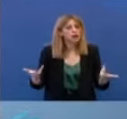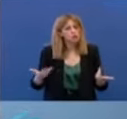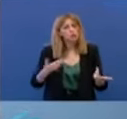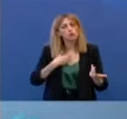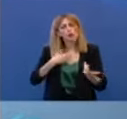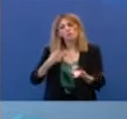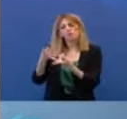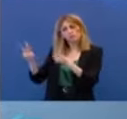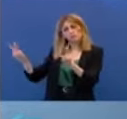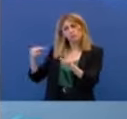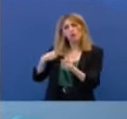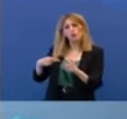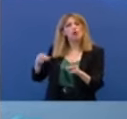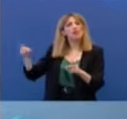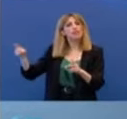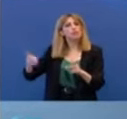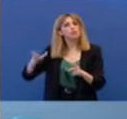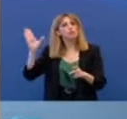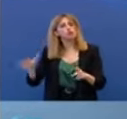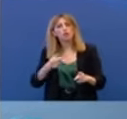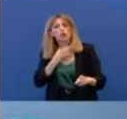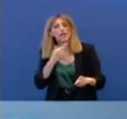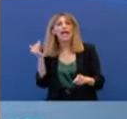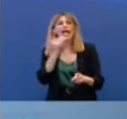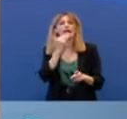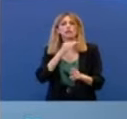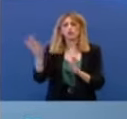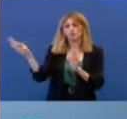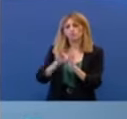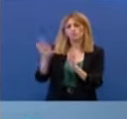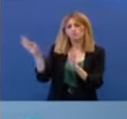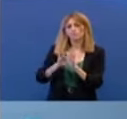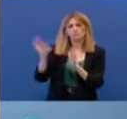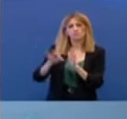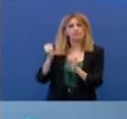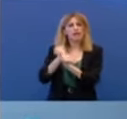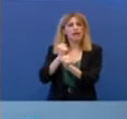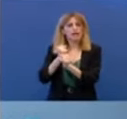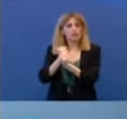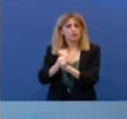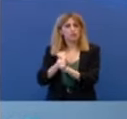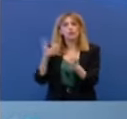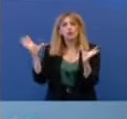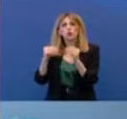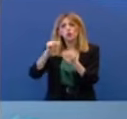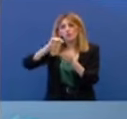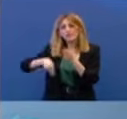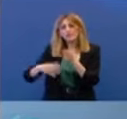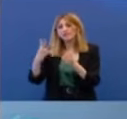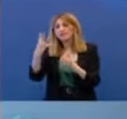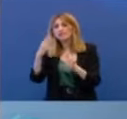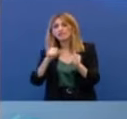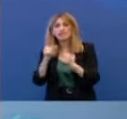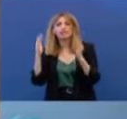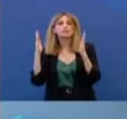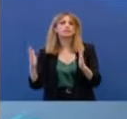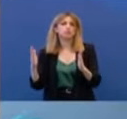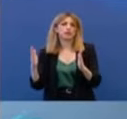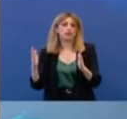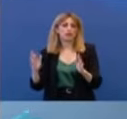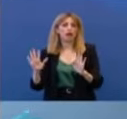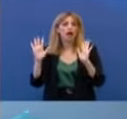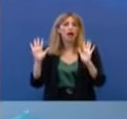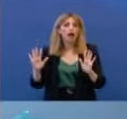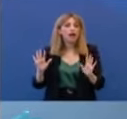διατάξεων σε πρόσληψη έκτακτου προσωπικού με σύμβαση έως και 4 μηνών. Επαναλαμβάνω, μόνο στις περιπτώσεις που αυτό πραγματικά